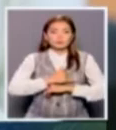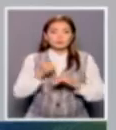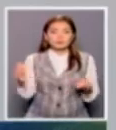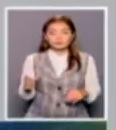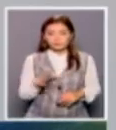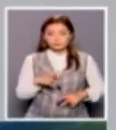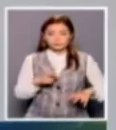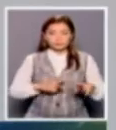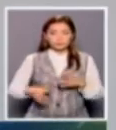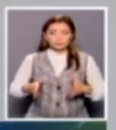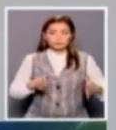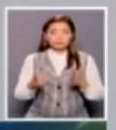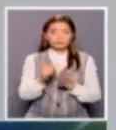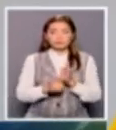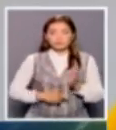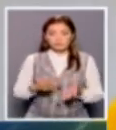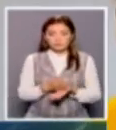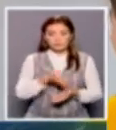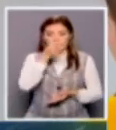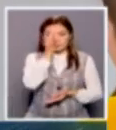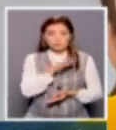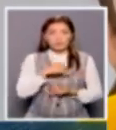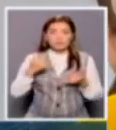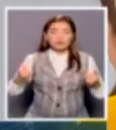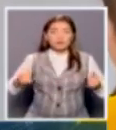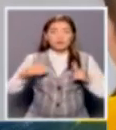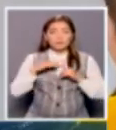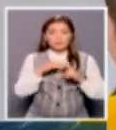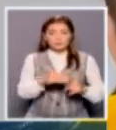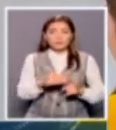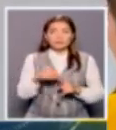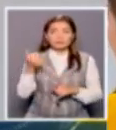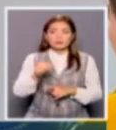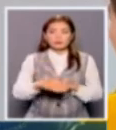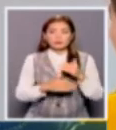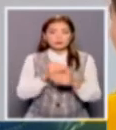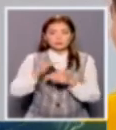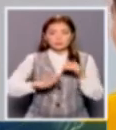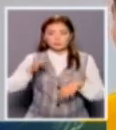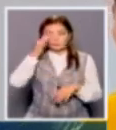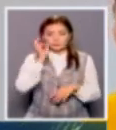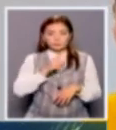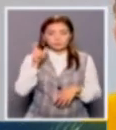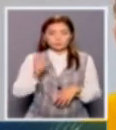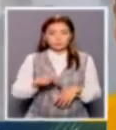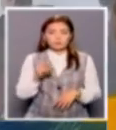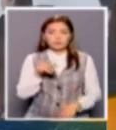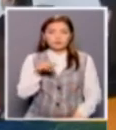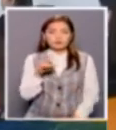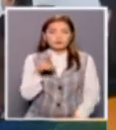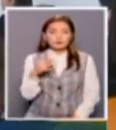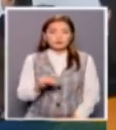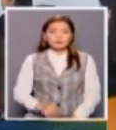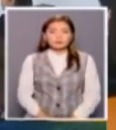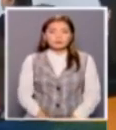деген ізгі жолмен жүреді. Ой ұшқыр қаламгердің бүгінгі таңда шәкірттері алдыңғы қатардағы маман. Солардың бірі Алтынай